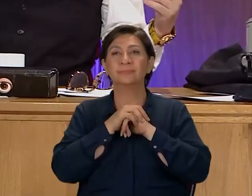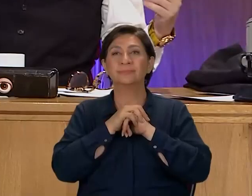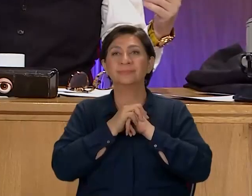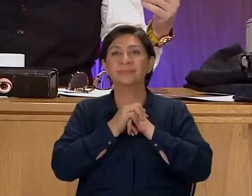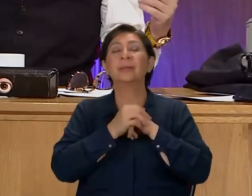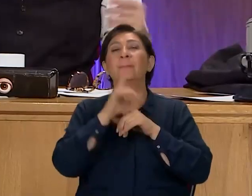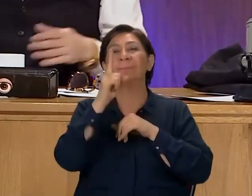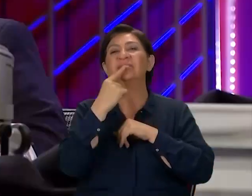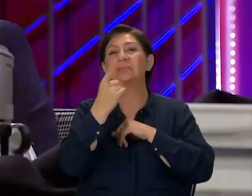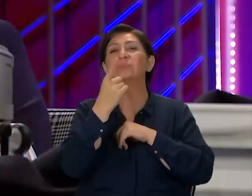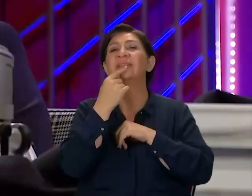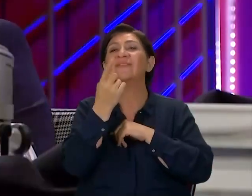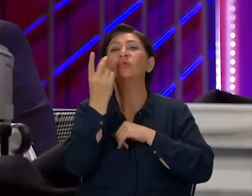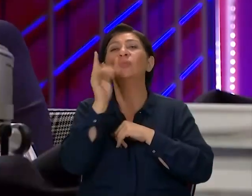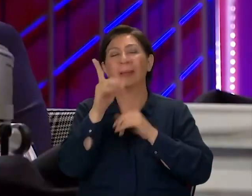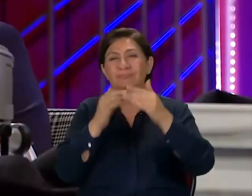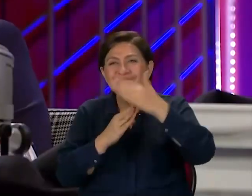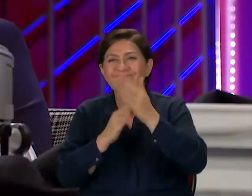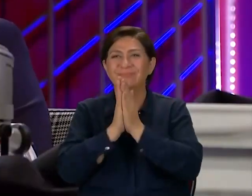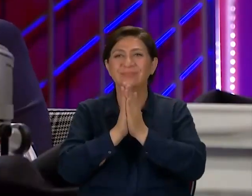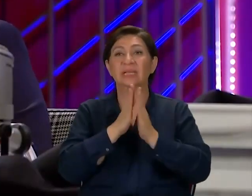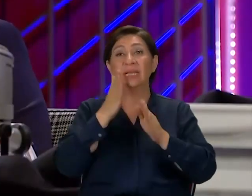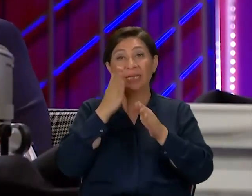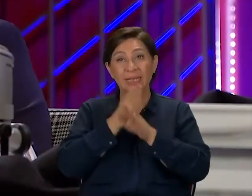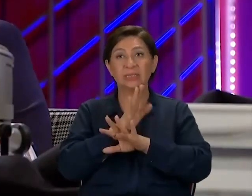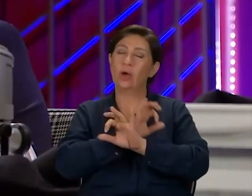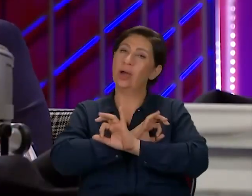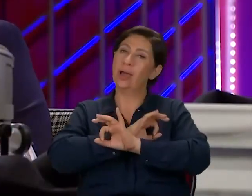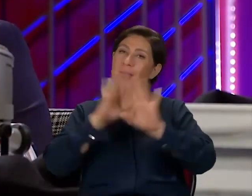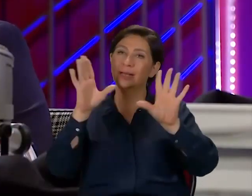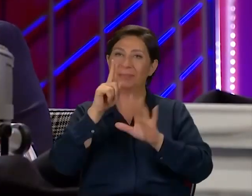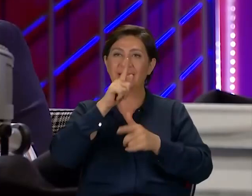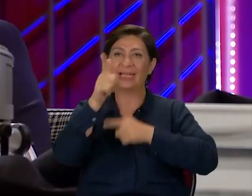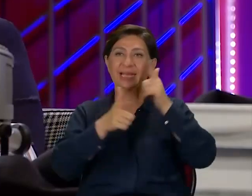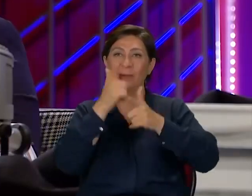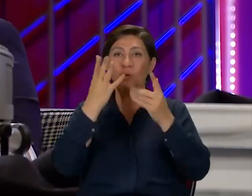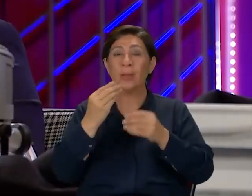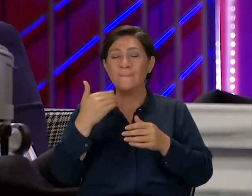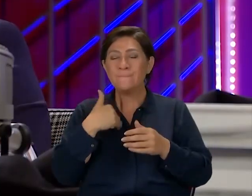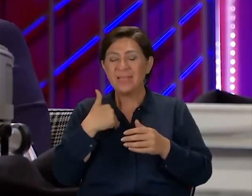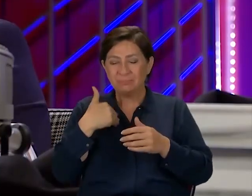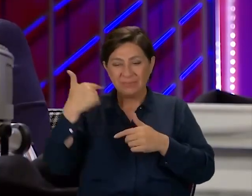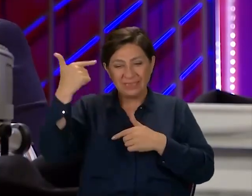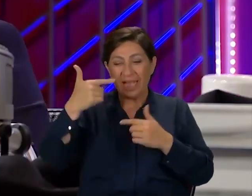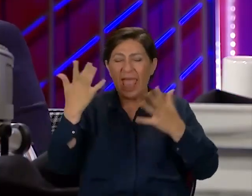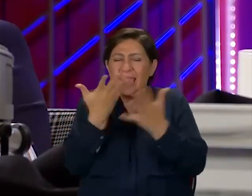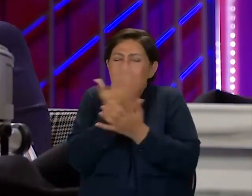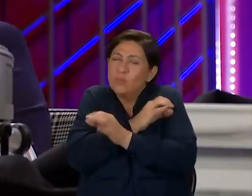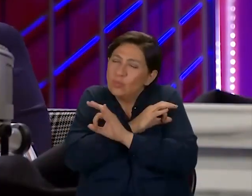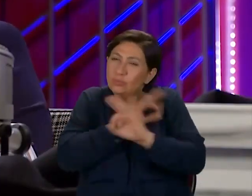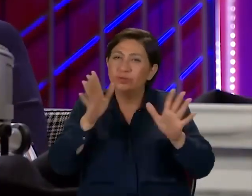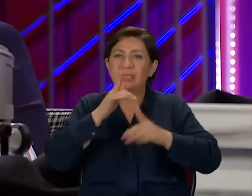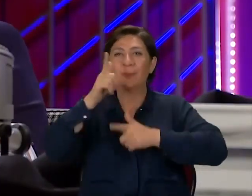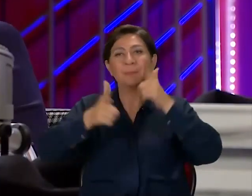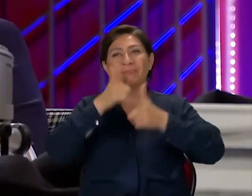bu arada bir şey diyeceğim. Lafını unutma lütfen. Bölüyorum seni ama gerçekten olağanüstü ve çok güzel bir klip oldu. Çok benim güzel. Çektiğim en güzel, en muhteşem kliplerden